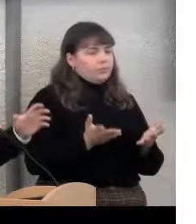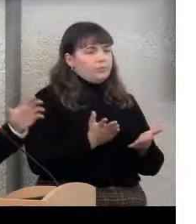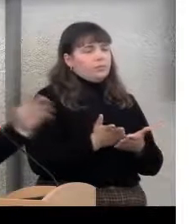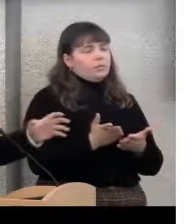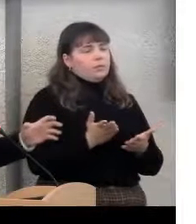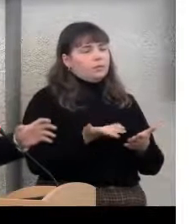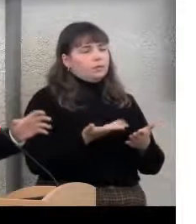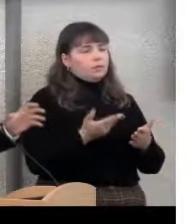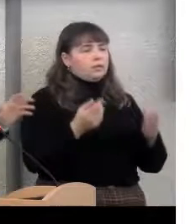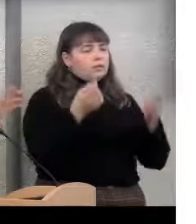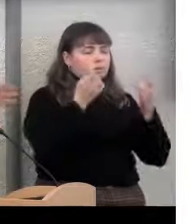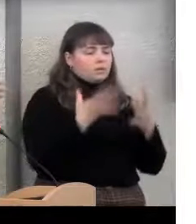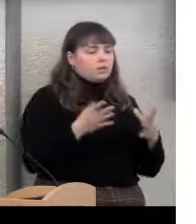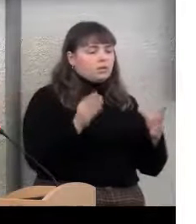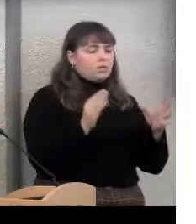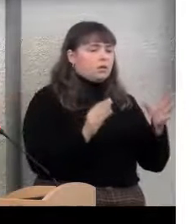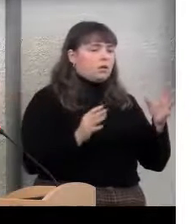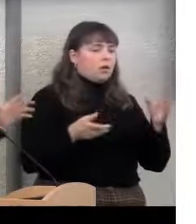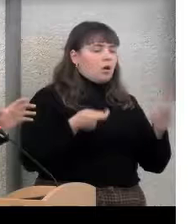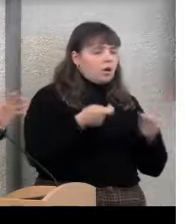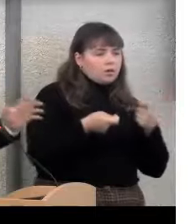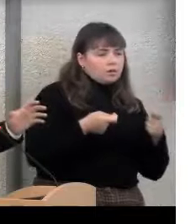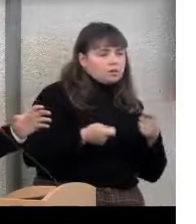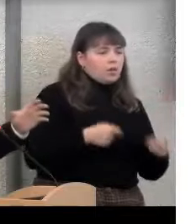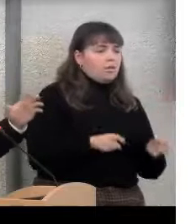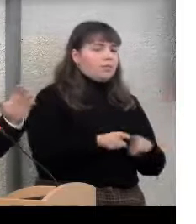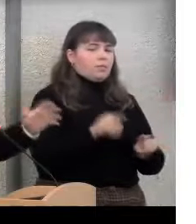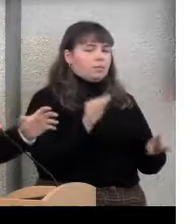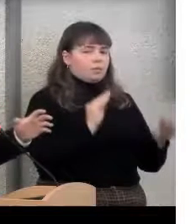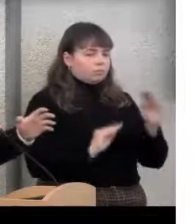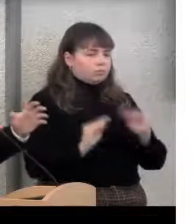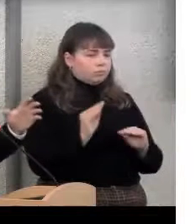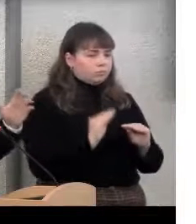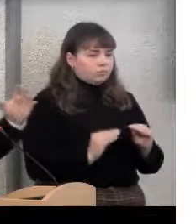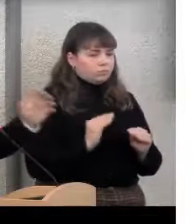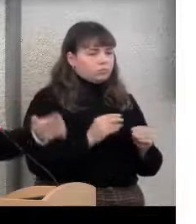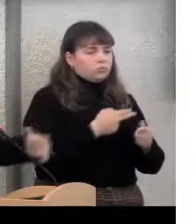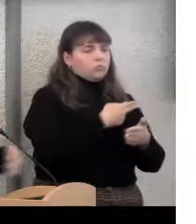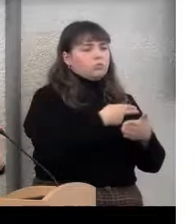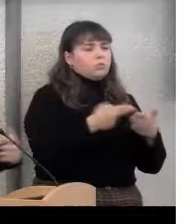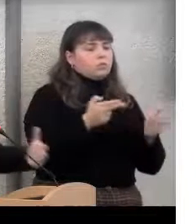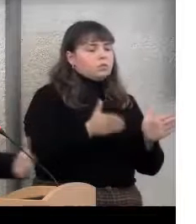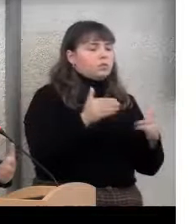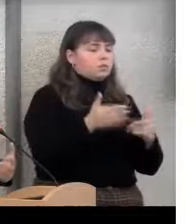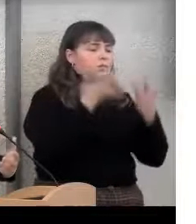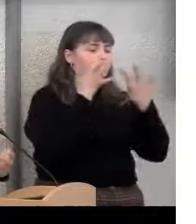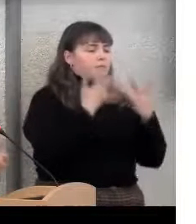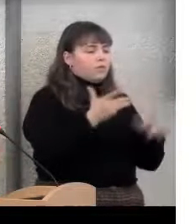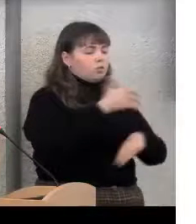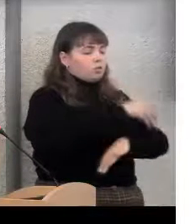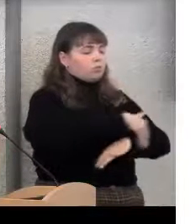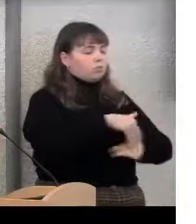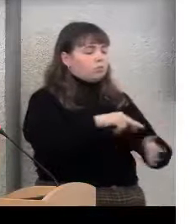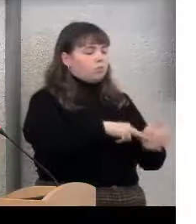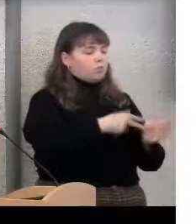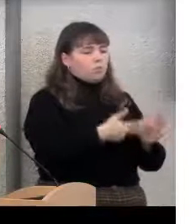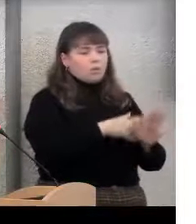renginio organizavimą privačiam organizatoriui, bei sukurti ir įgyvendinti startuolio ekosistemos viešinimo užsienyje